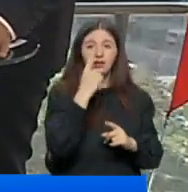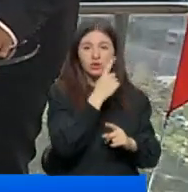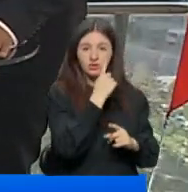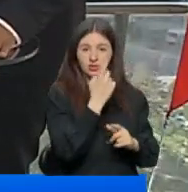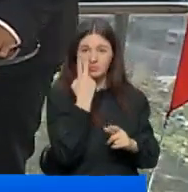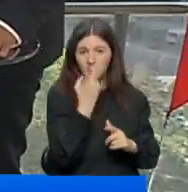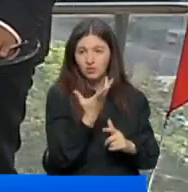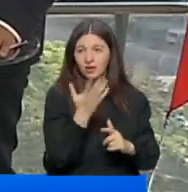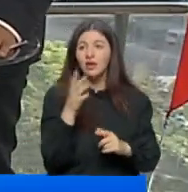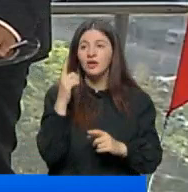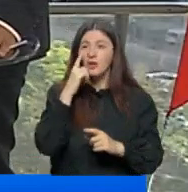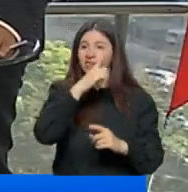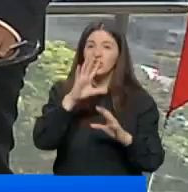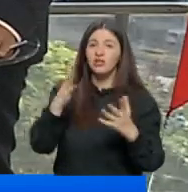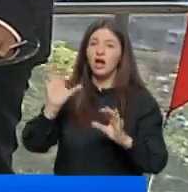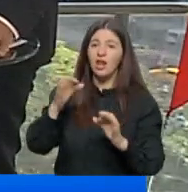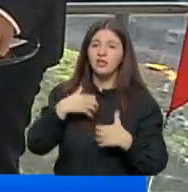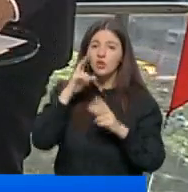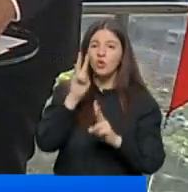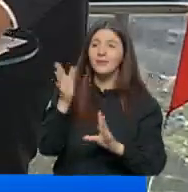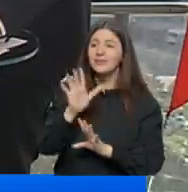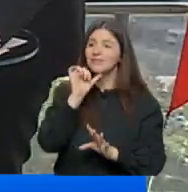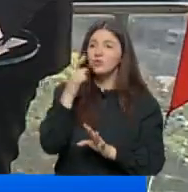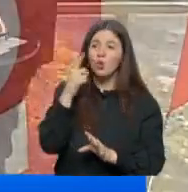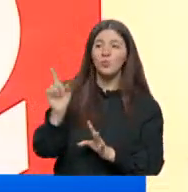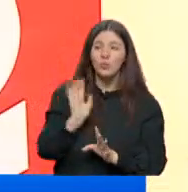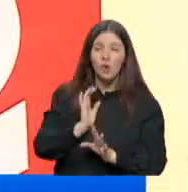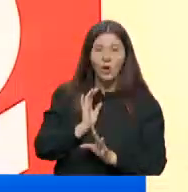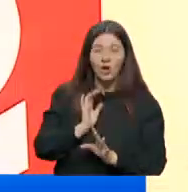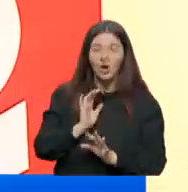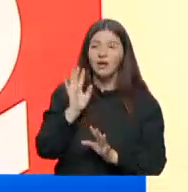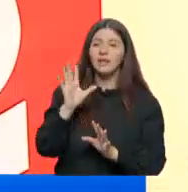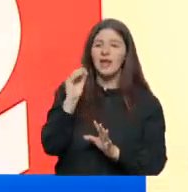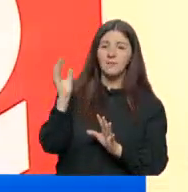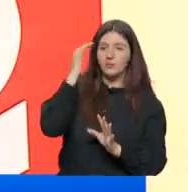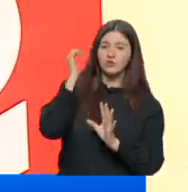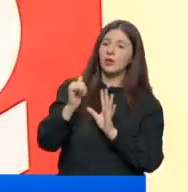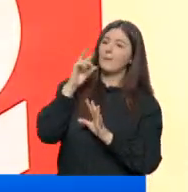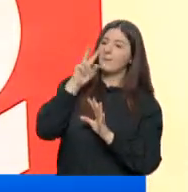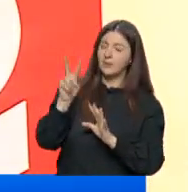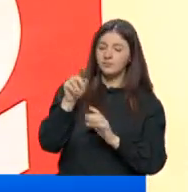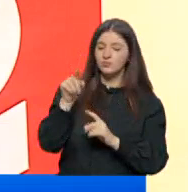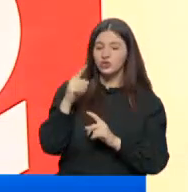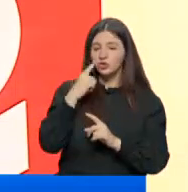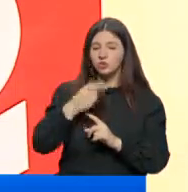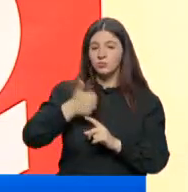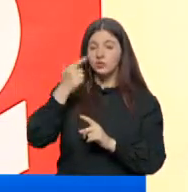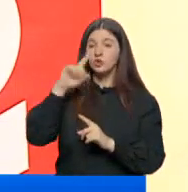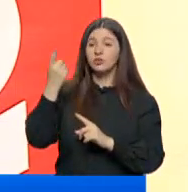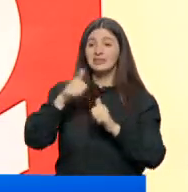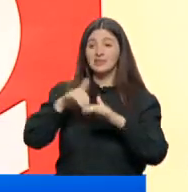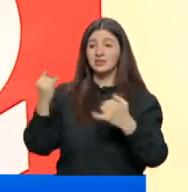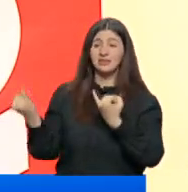da gözlerindeki ışıltıyı sadece kendisi görebiliyor çünkü. Başka kimse göremiyor. Bakın daha başa döneyim hemen. Mesela bu Cumhurbaşkanlığı hükümet